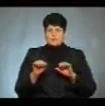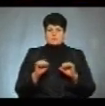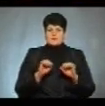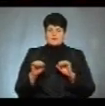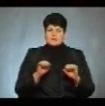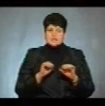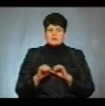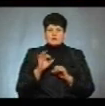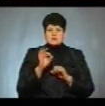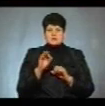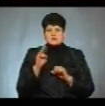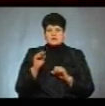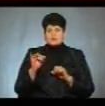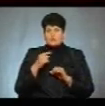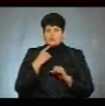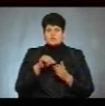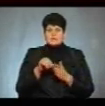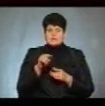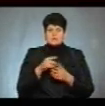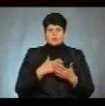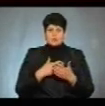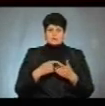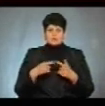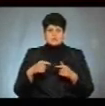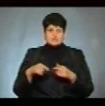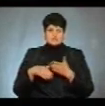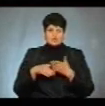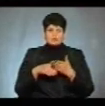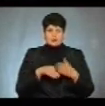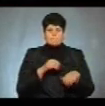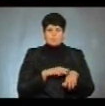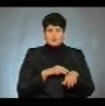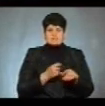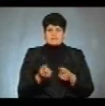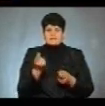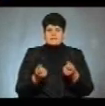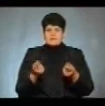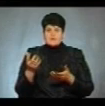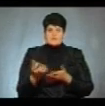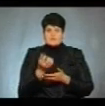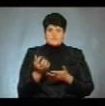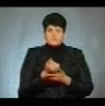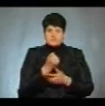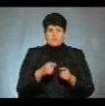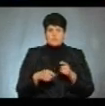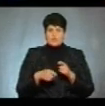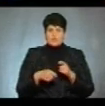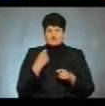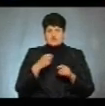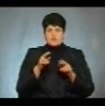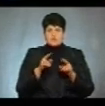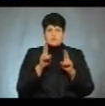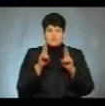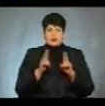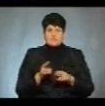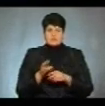Тернопіль» Олександр Чурілов каже, члени їхньої громадські організації допомагають поліції виявляти порушників правил паркування. Постанова є